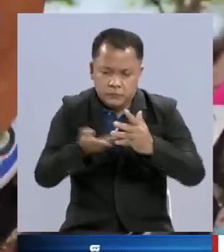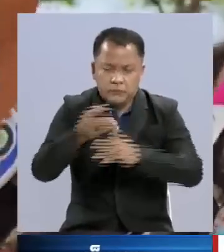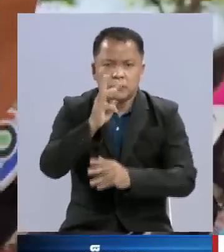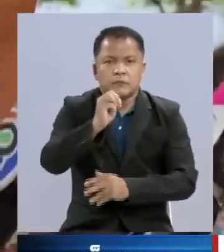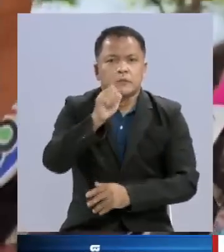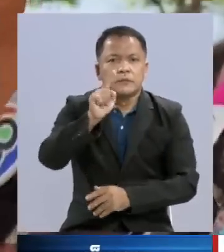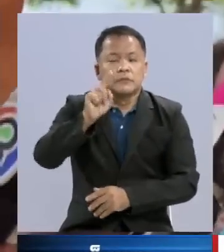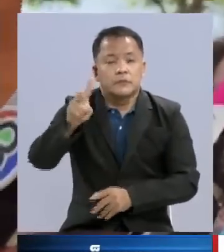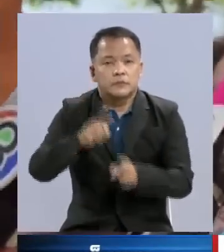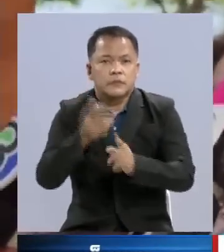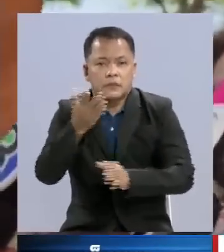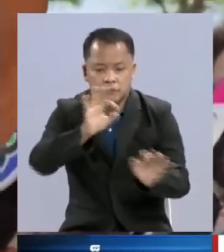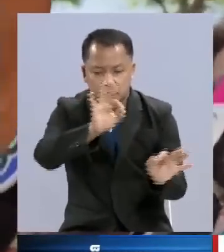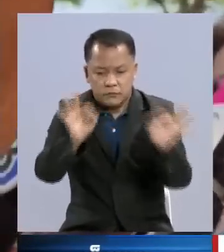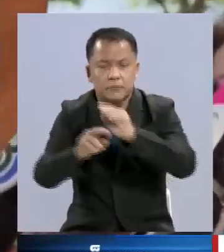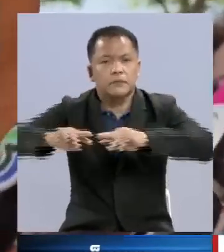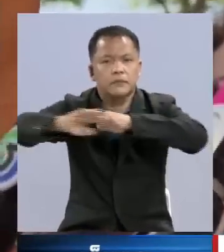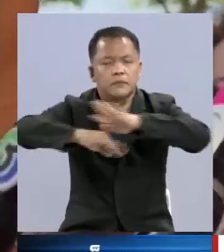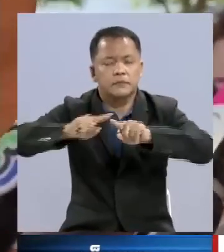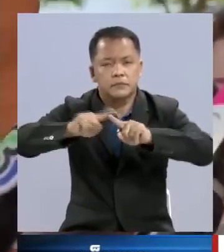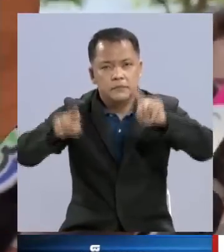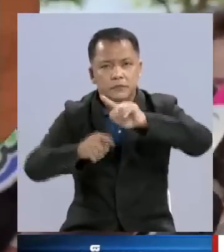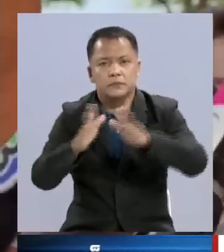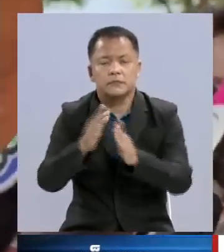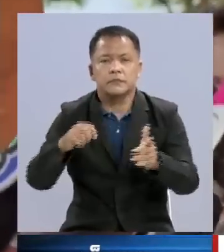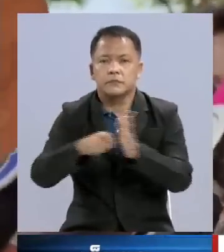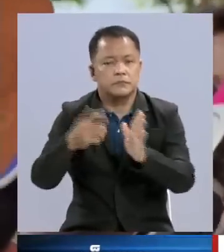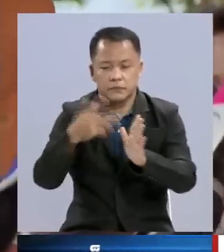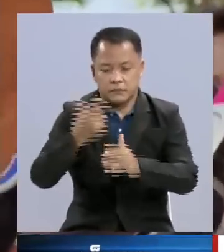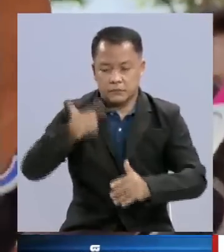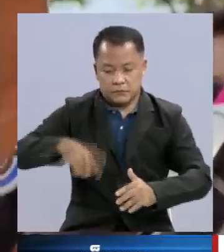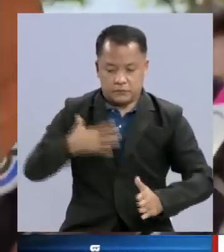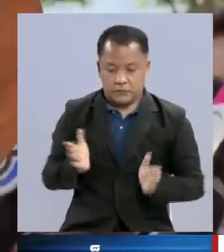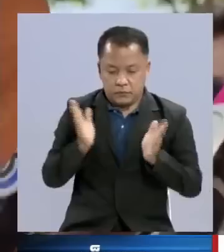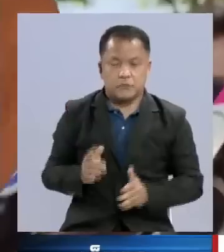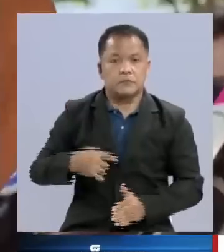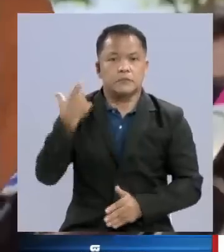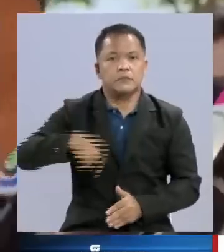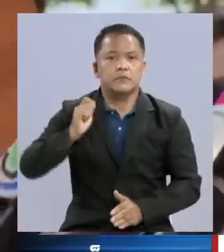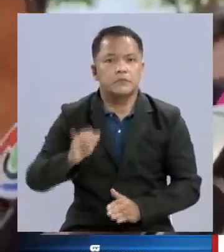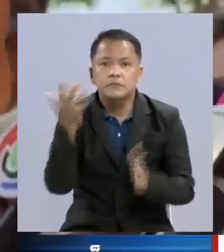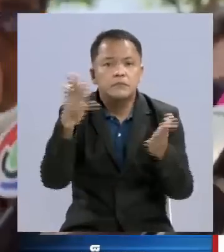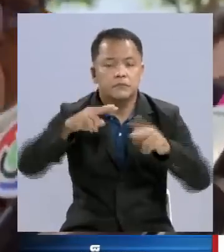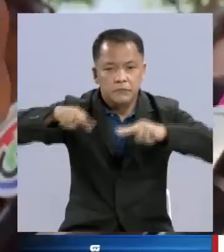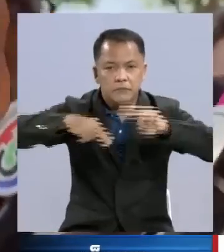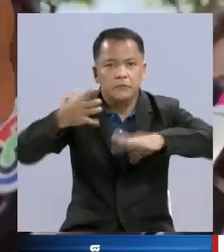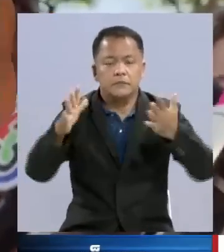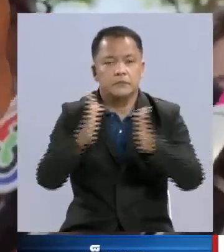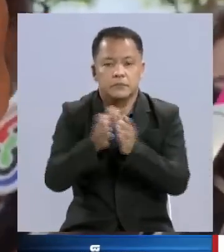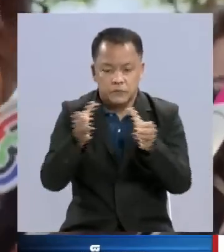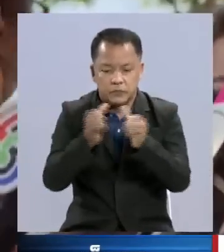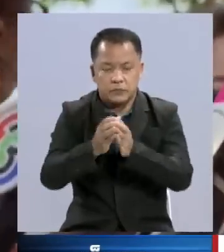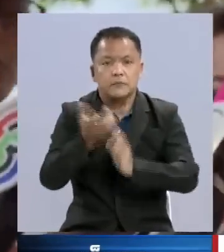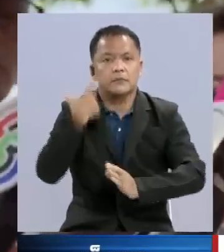า112แล้วก็ไปขอเลื่อนสืบพยานจำเลยออกไปเนื่องจากว่าไม่มีทนายไปร่วมฟังการสืบพยานแต่ว่าองค์คณ